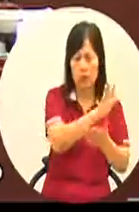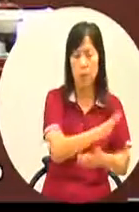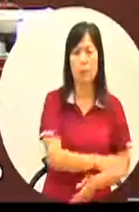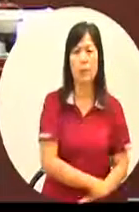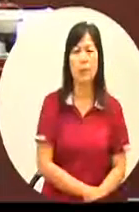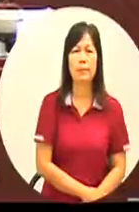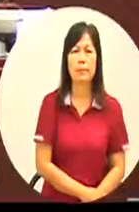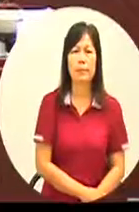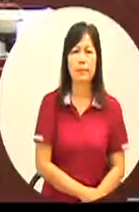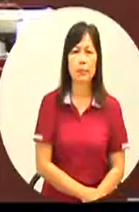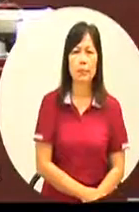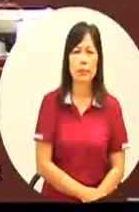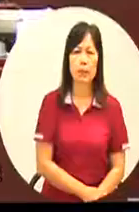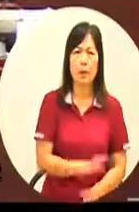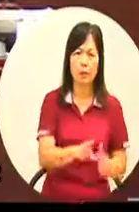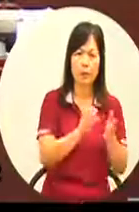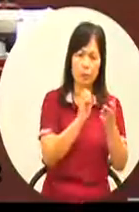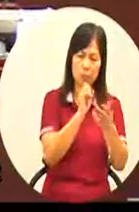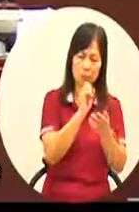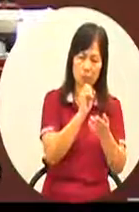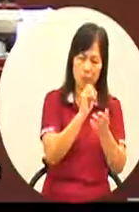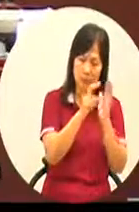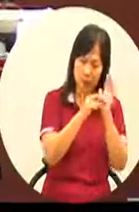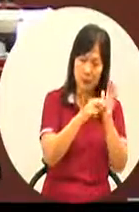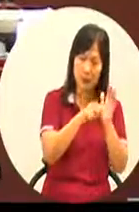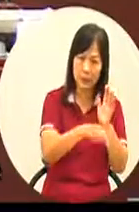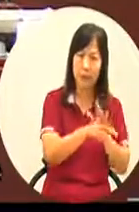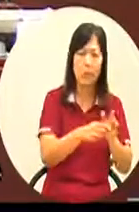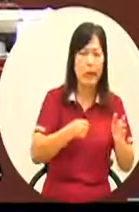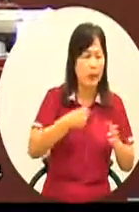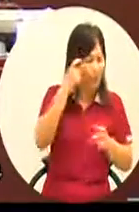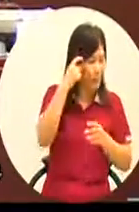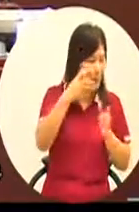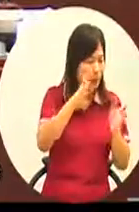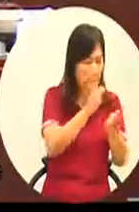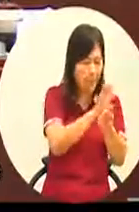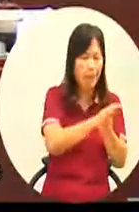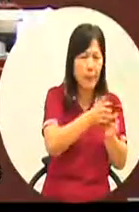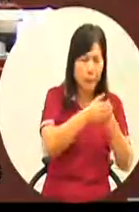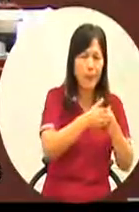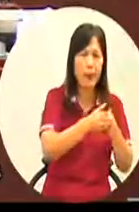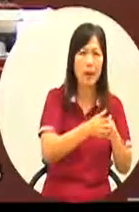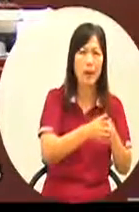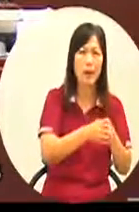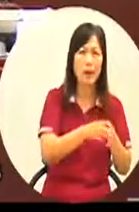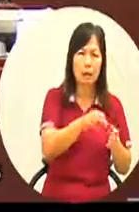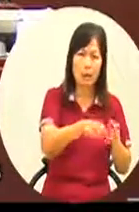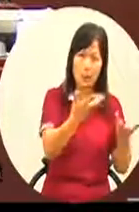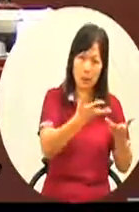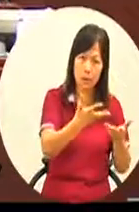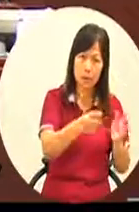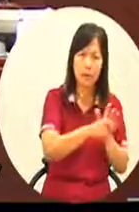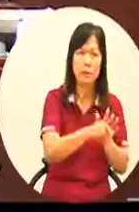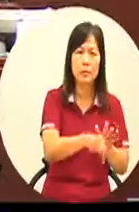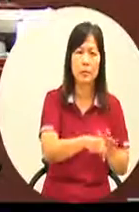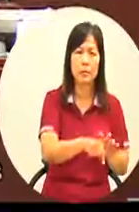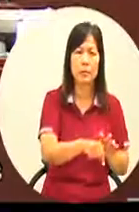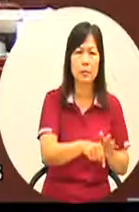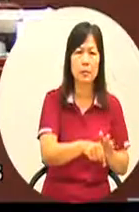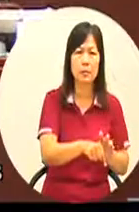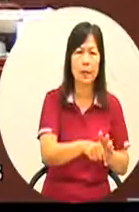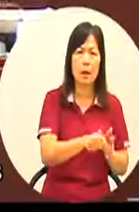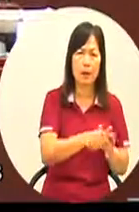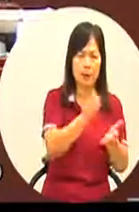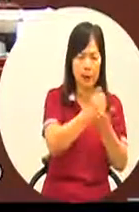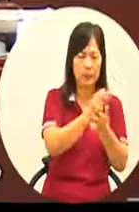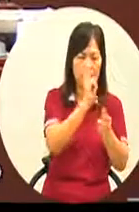现伫遮，所以我甲议员报告吼，拢咱当然真愿意来协助这件，吼啊，所以这件咱即卖进行就是讲，阮会拜